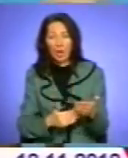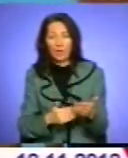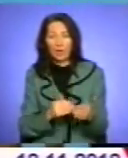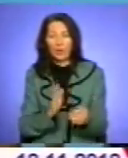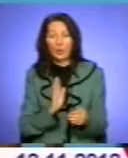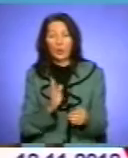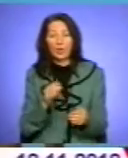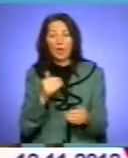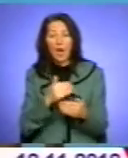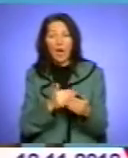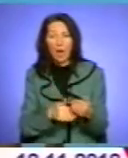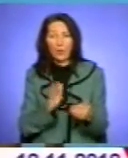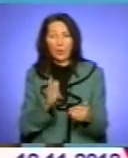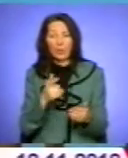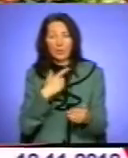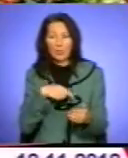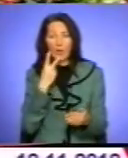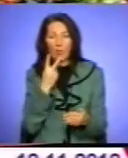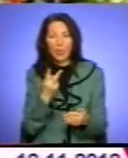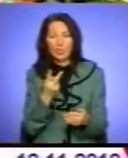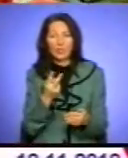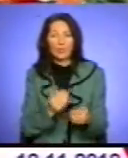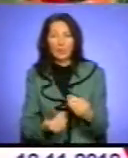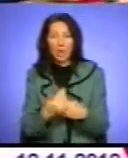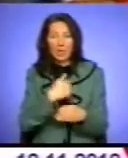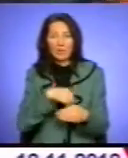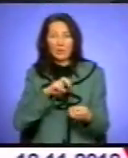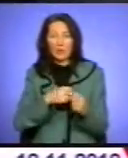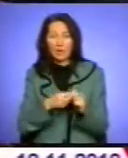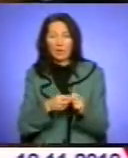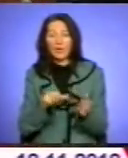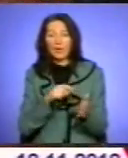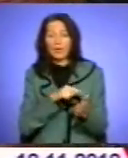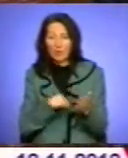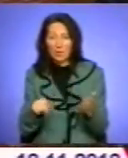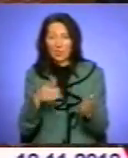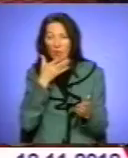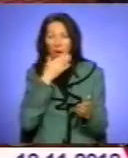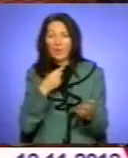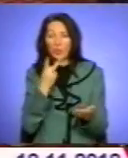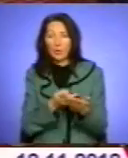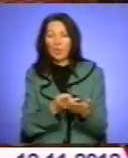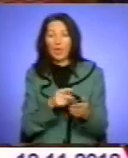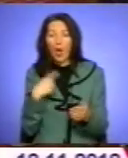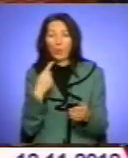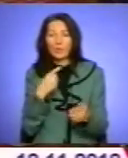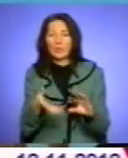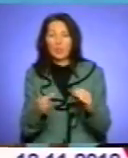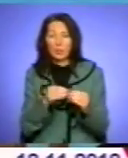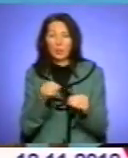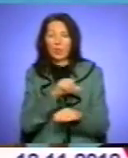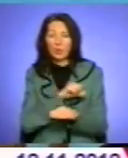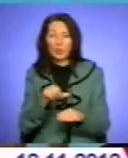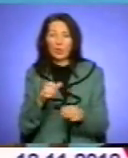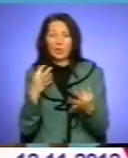Будеш мати графік, і на графіку себе будеш бачити. Гість з Івано-Франківська відзначив гарні показники області за підсумками зовнішнього незалежного